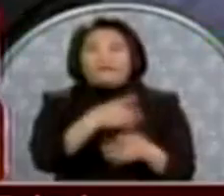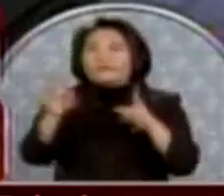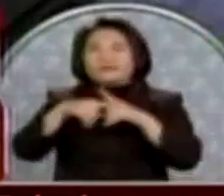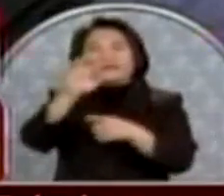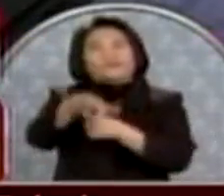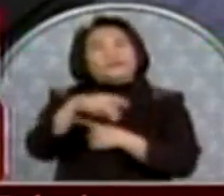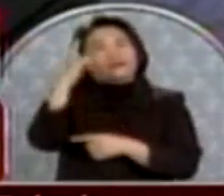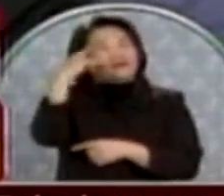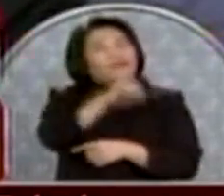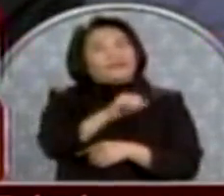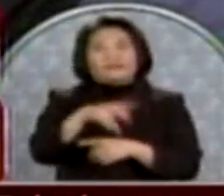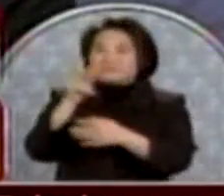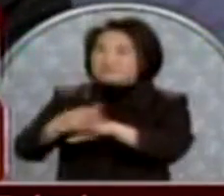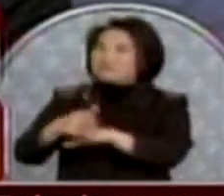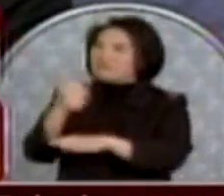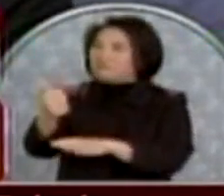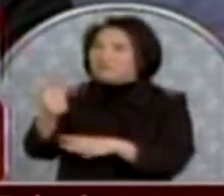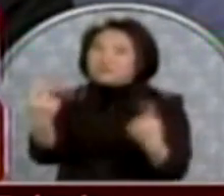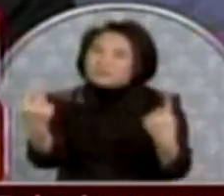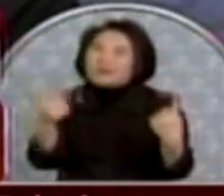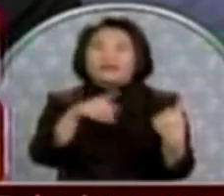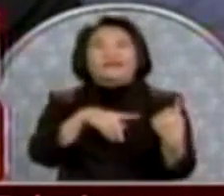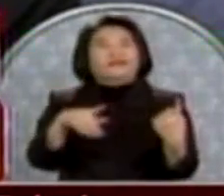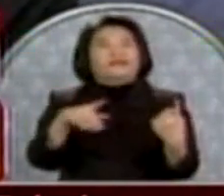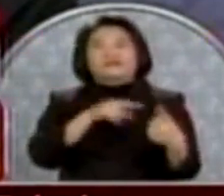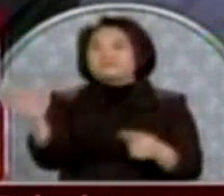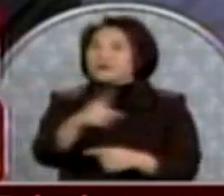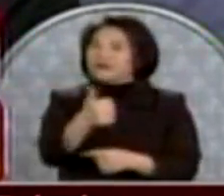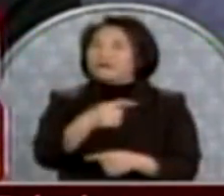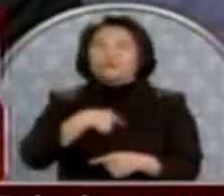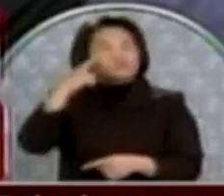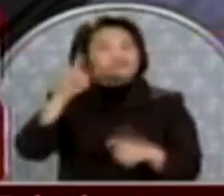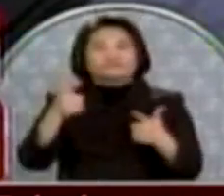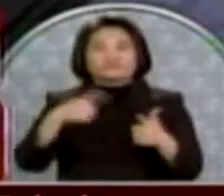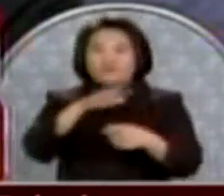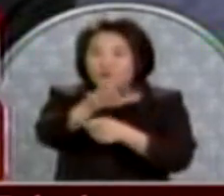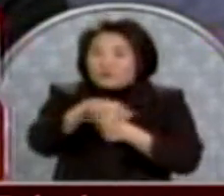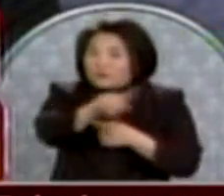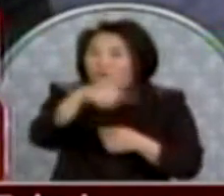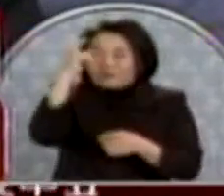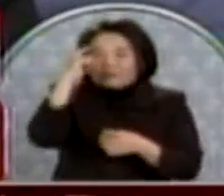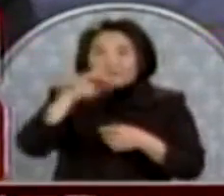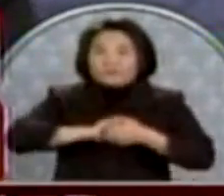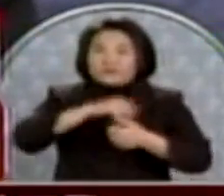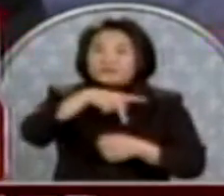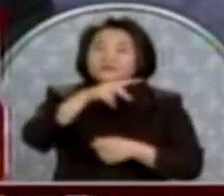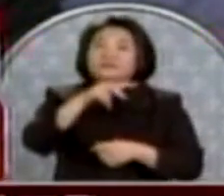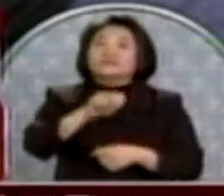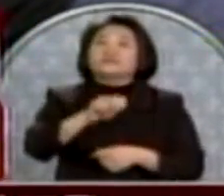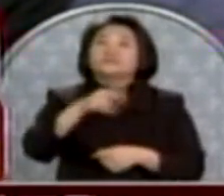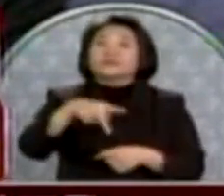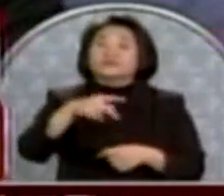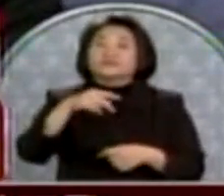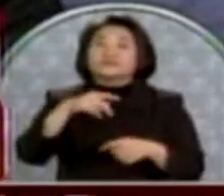不重要，比不上科技，比不上其他的产业，但是我不是这样看法。农业的产值虽然不到我们 GDP 的